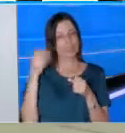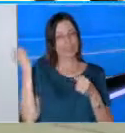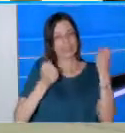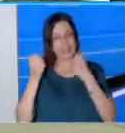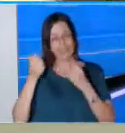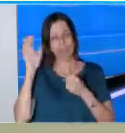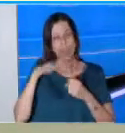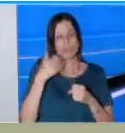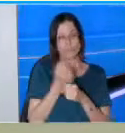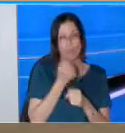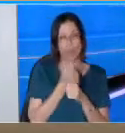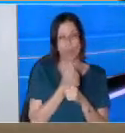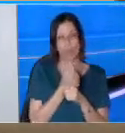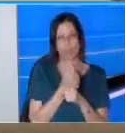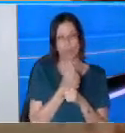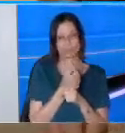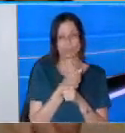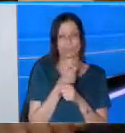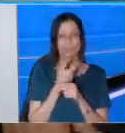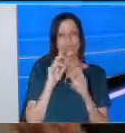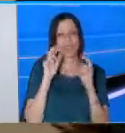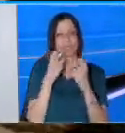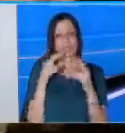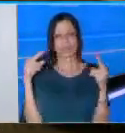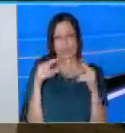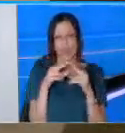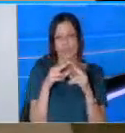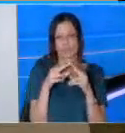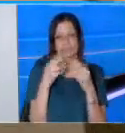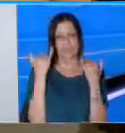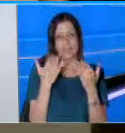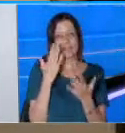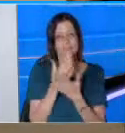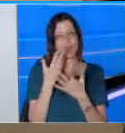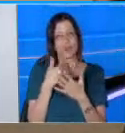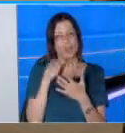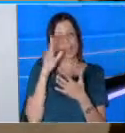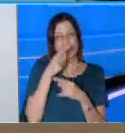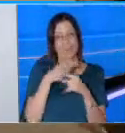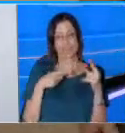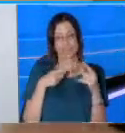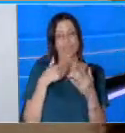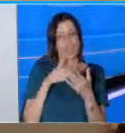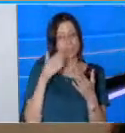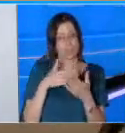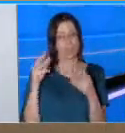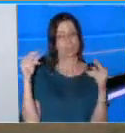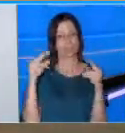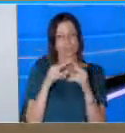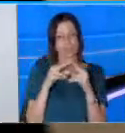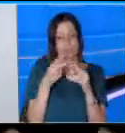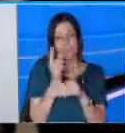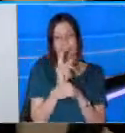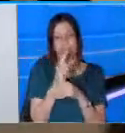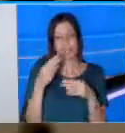פעולה, אבל לא בכדי הקבינט מכונס כבר יותר מחצי שעה, תמשיך להיות מכונס